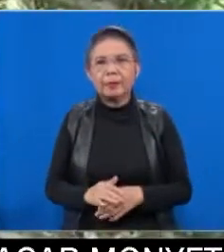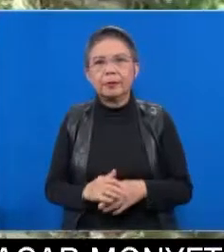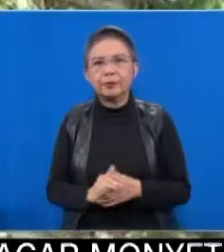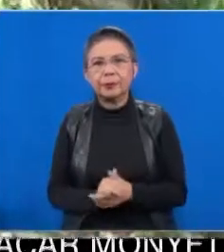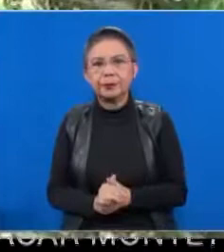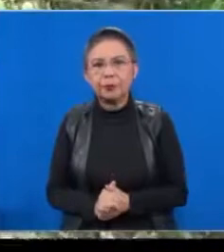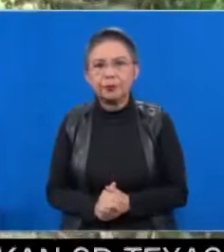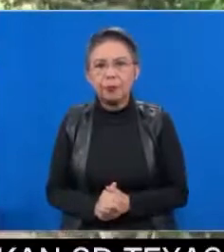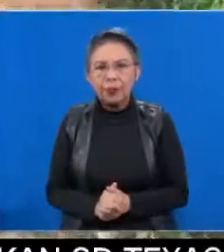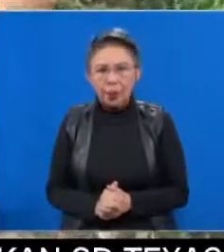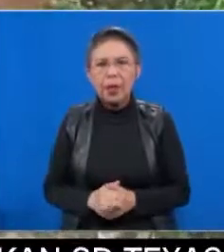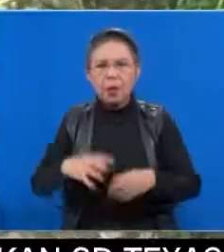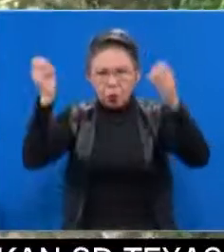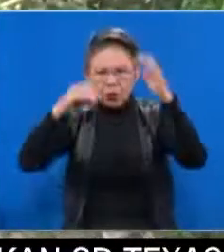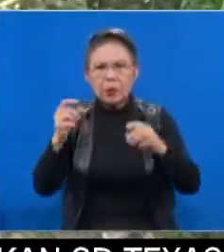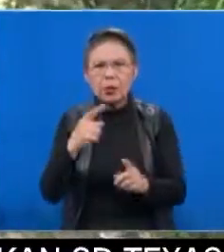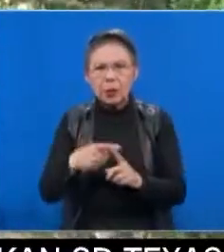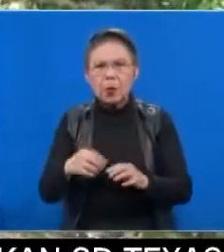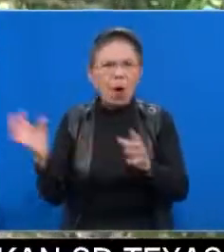Hujan campur angin ya, muter aja.